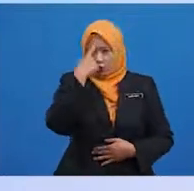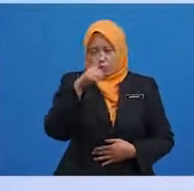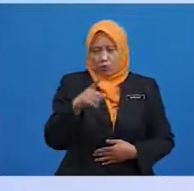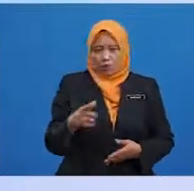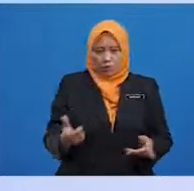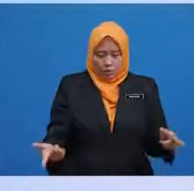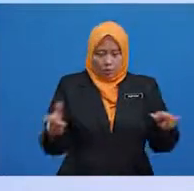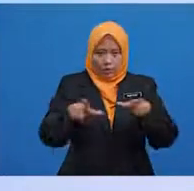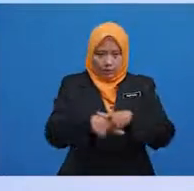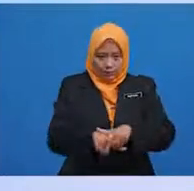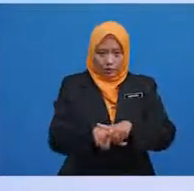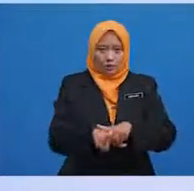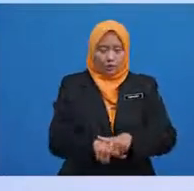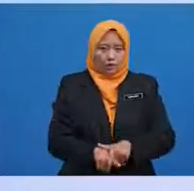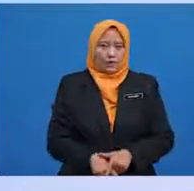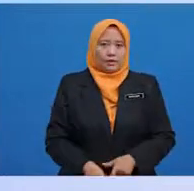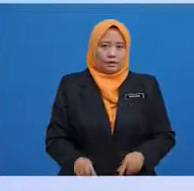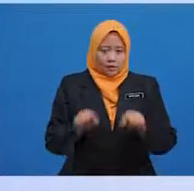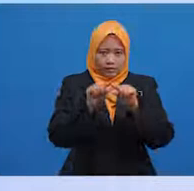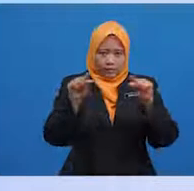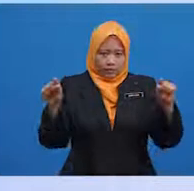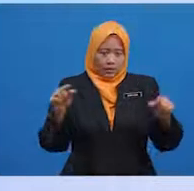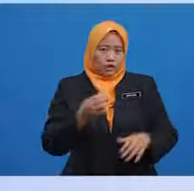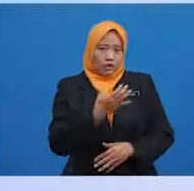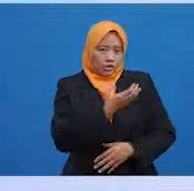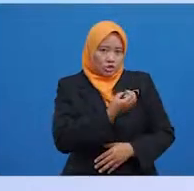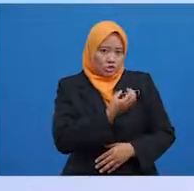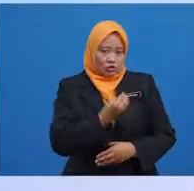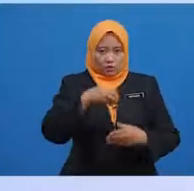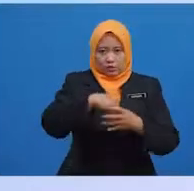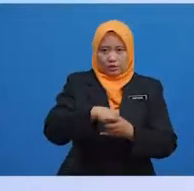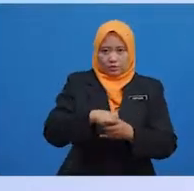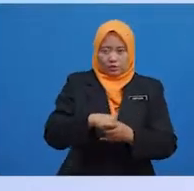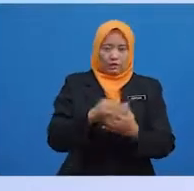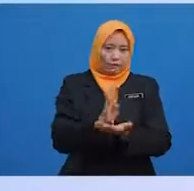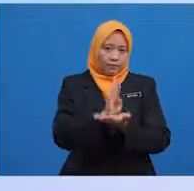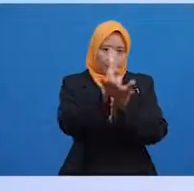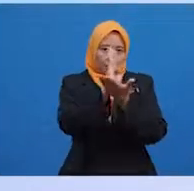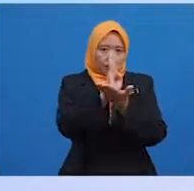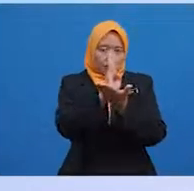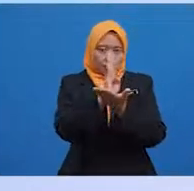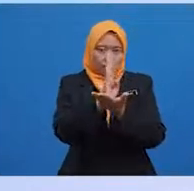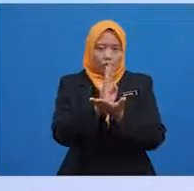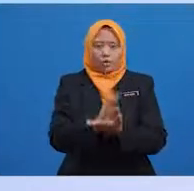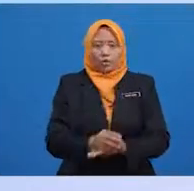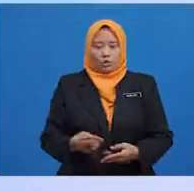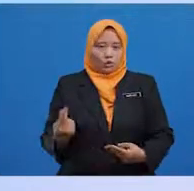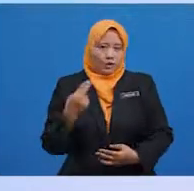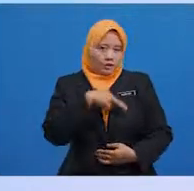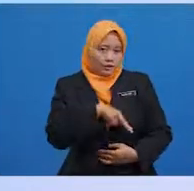melindungi lapisan jantung bahagian dalam dan juga membantu dalam produksi cairan